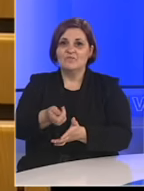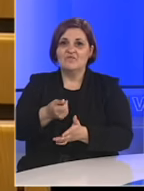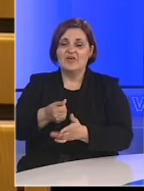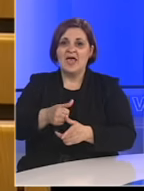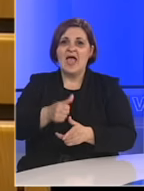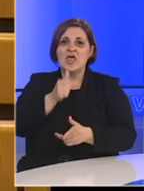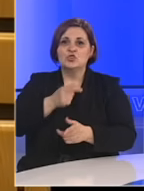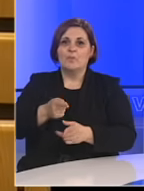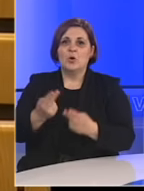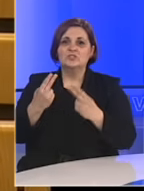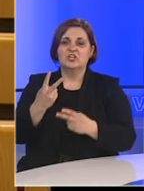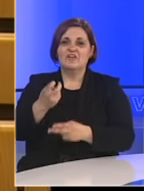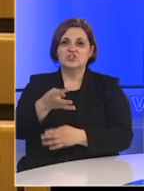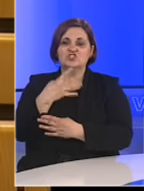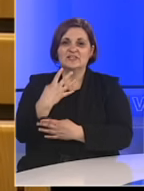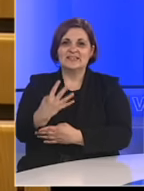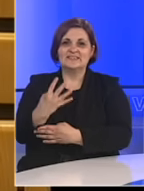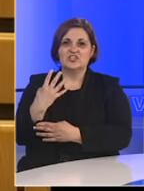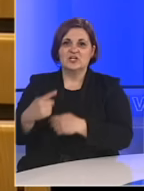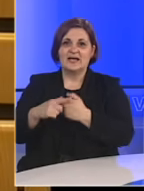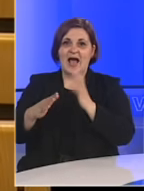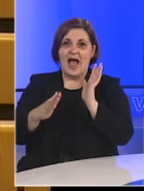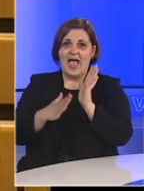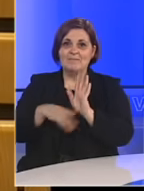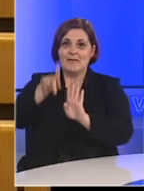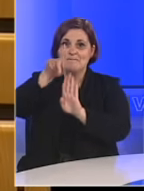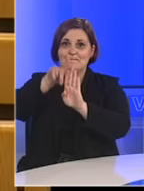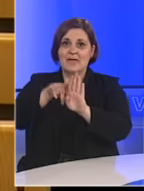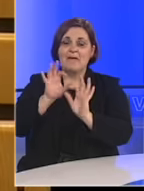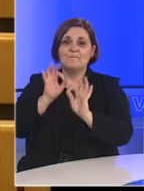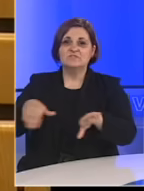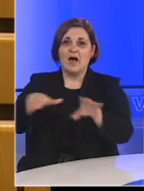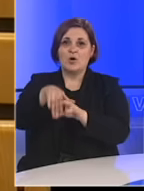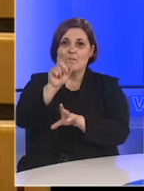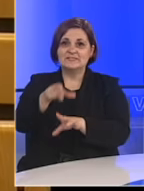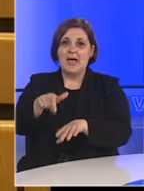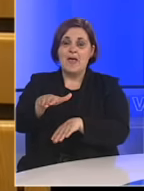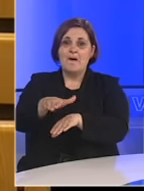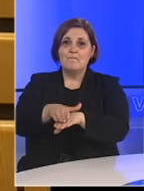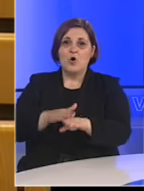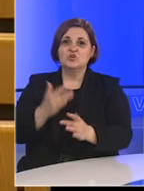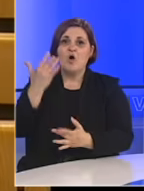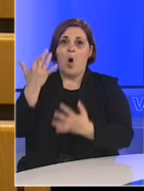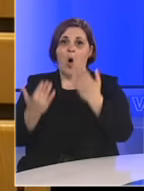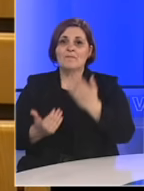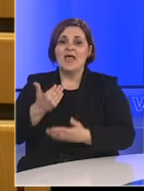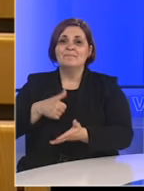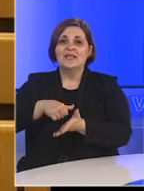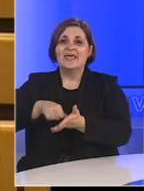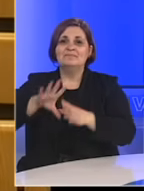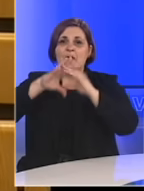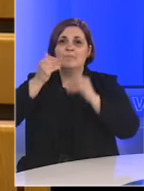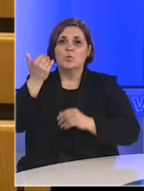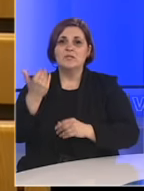subvencioniranje doprinosa u iznosu od 244 konvertibilne marke mjesečno po svakom zaposlenom, počev od obračuna isplate